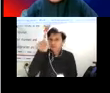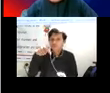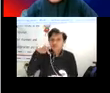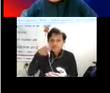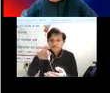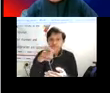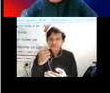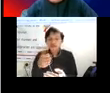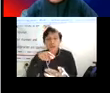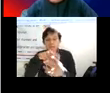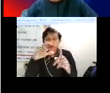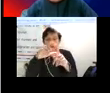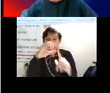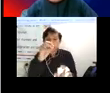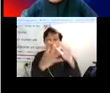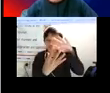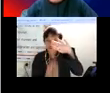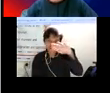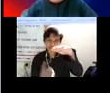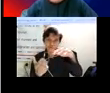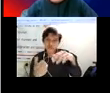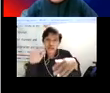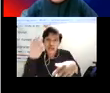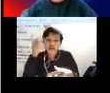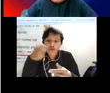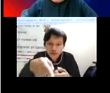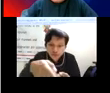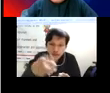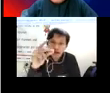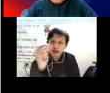ini ada menu download itu bisa diklik yang referensi